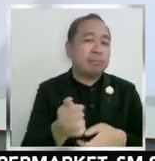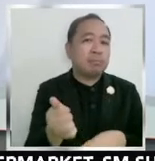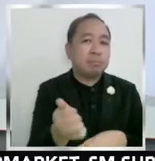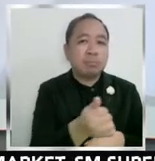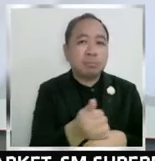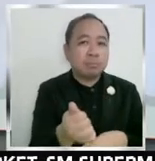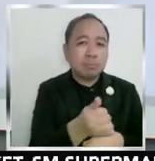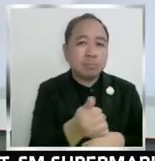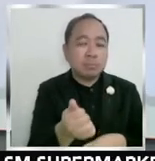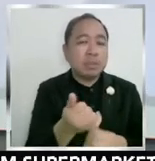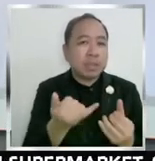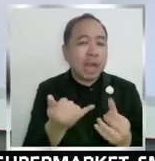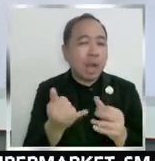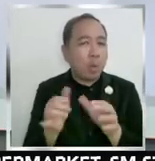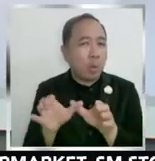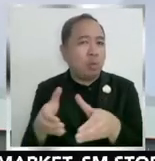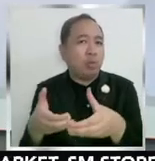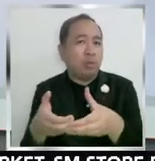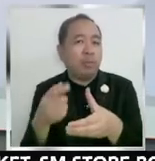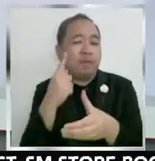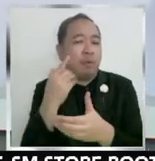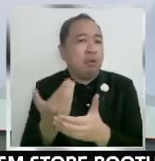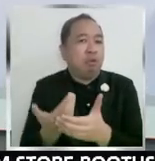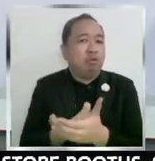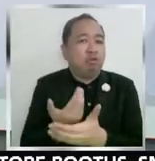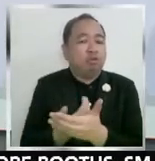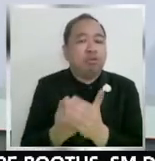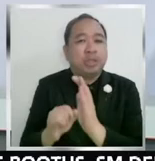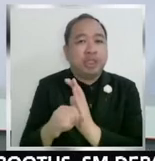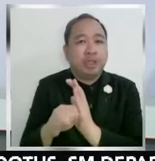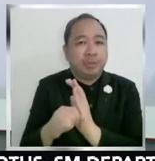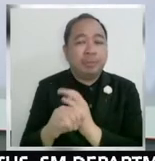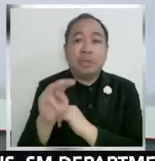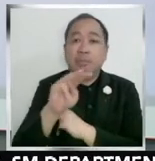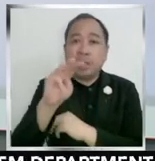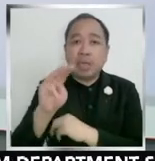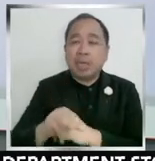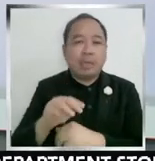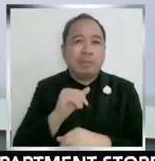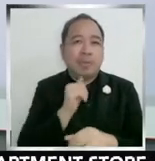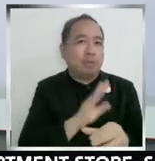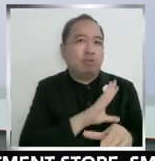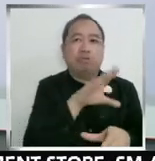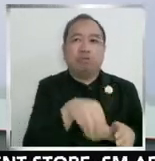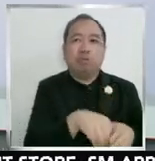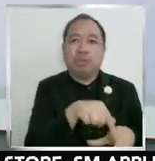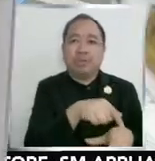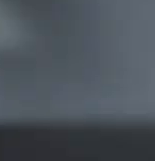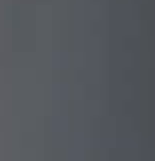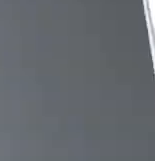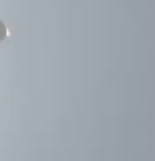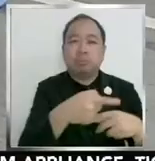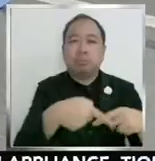modern jeepney sa Metro Manila na hindi sila lalahok dyan. Nakatutok si Joseph Moro.